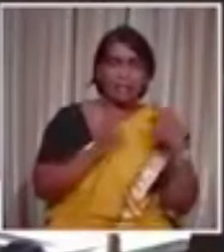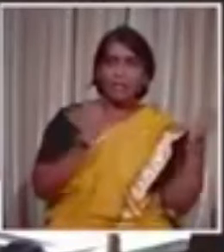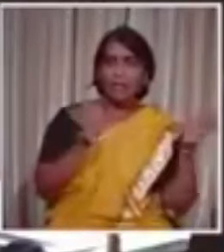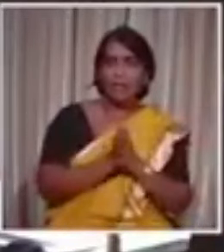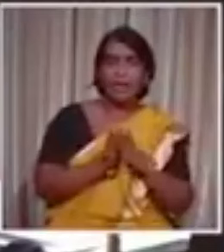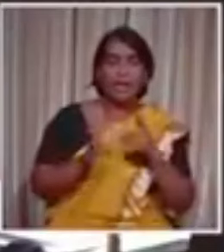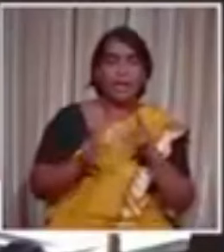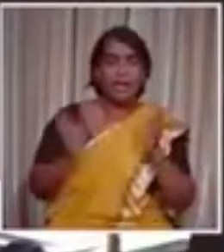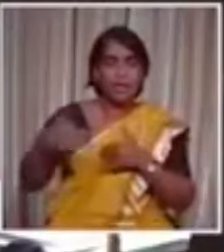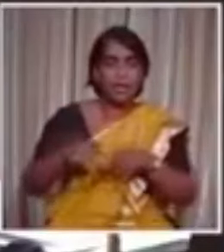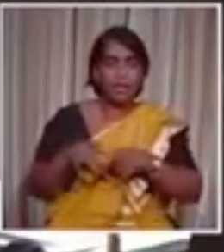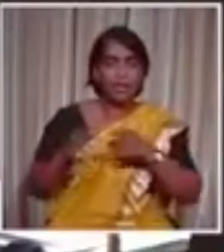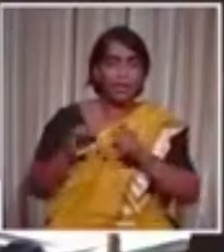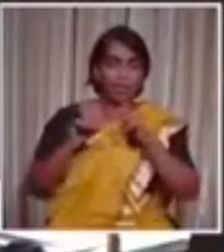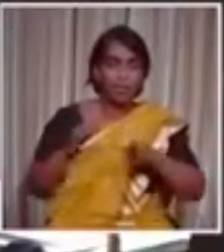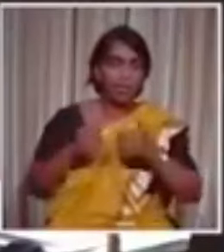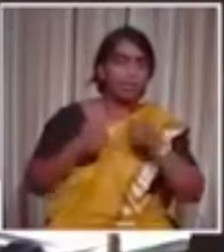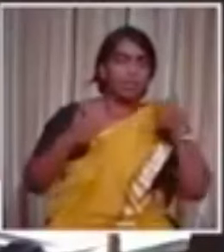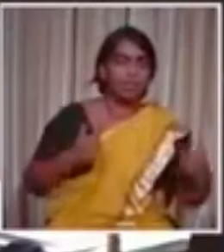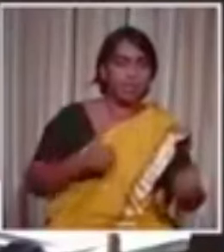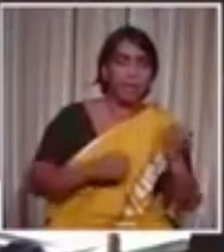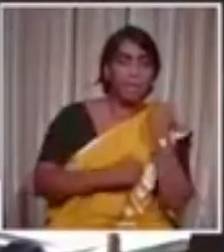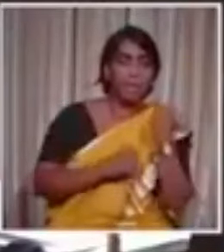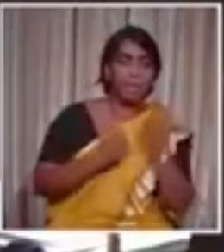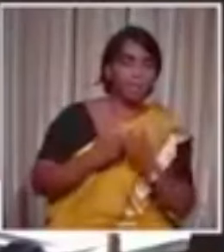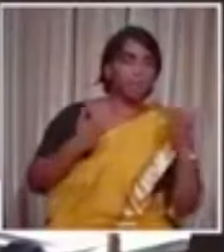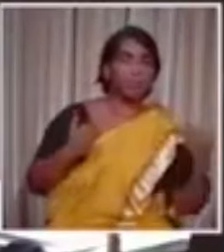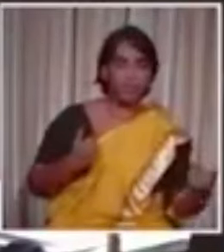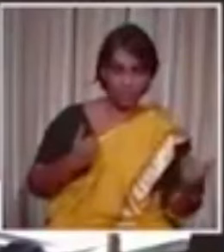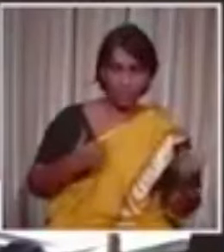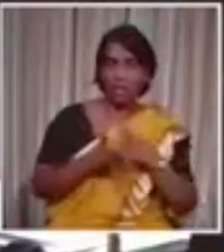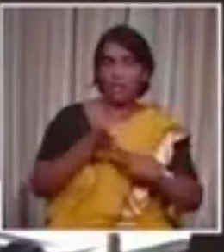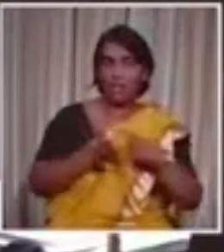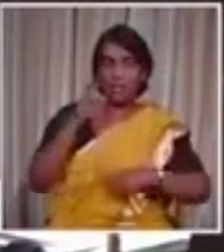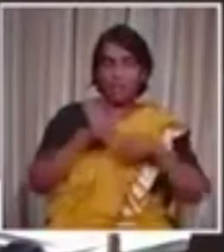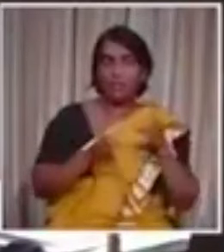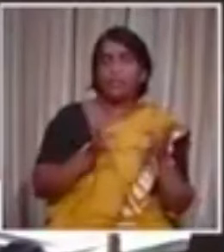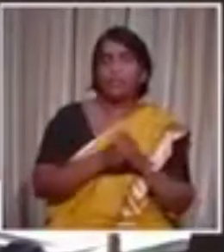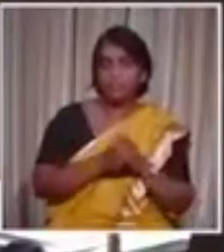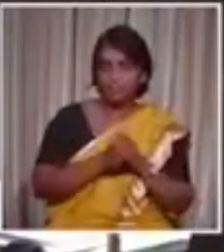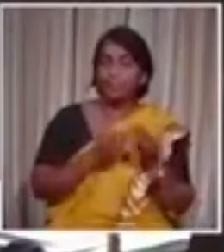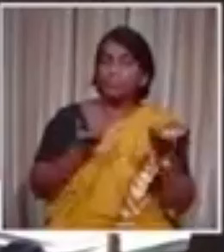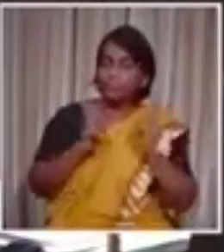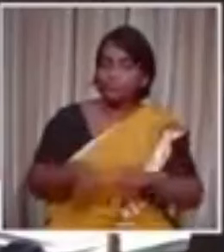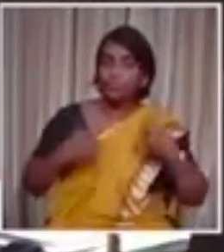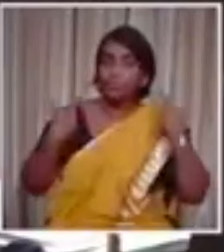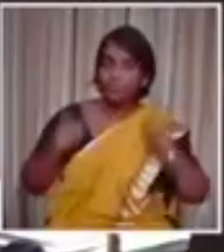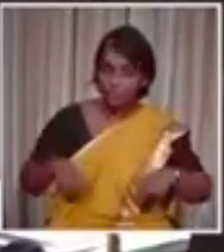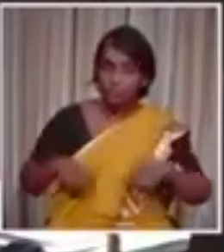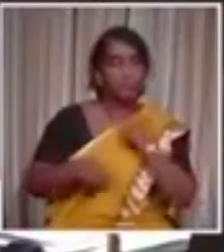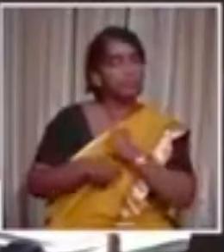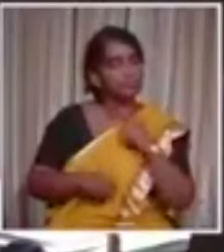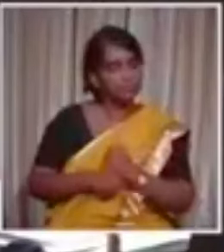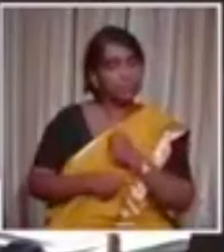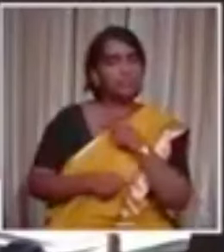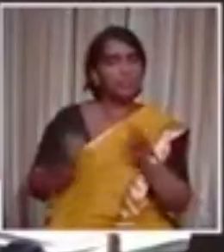කැබිනට් මණ්ඩලයෙන් ගලවලා ආණ්ඩුවක් එළියට ගෙනවා මේ විධායක බලය සාමයේ දේශපාලන සංස්කෘතිය. ඊට පස්සේ අපි ගත්තොත් මහින්ද රාජපක්ෂ මහත්මගේ ආණ්ඩුව.